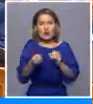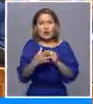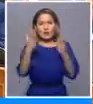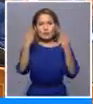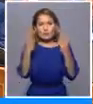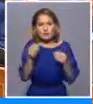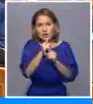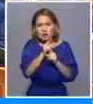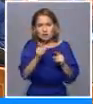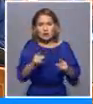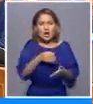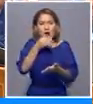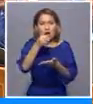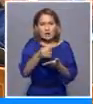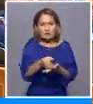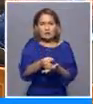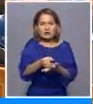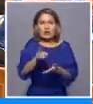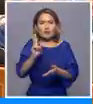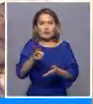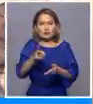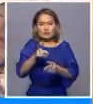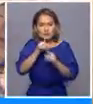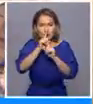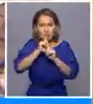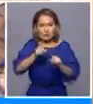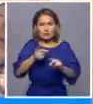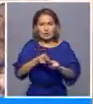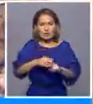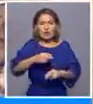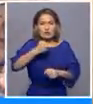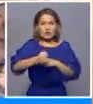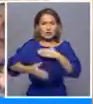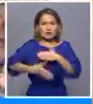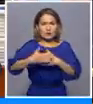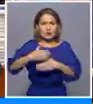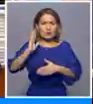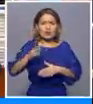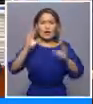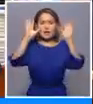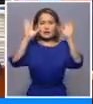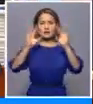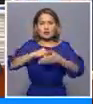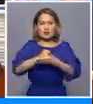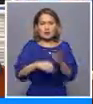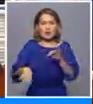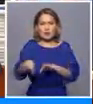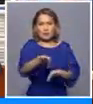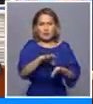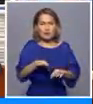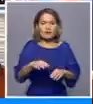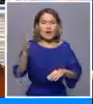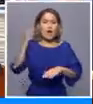ресми жауап бермесе, 20-дан 50 айлық есептік көрсеткіш көлемінде айыппұл төлейді. Заң жобасының тағы бір ерекшелігі, әкімдер мен